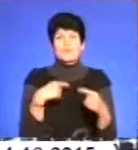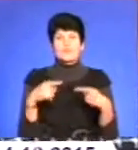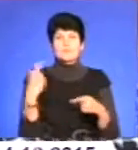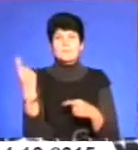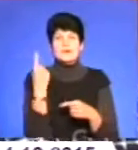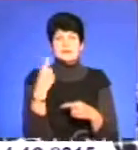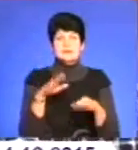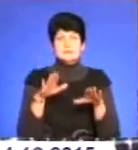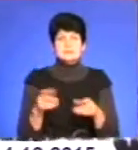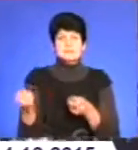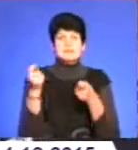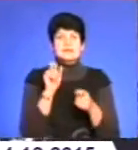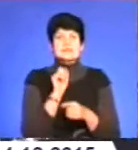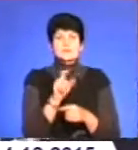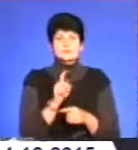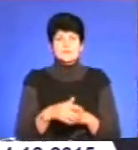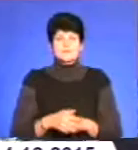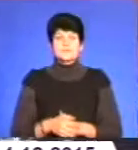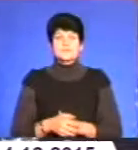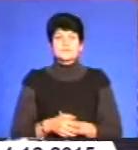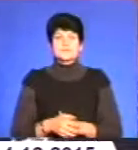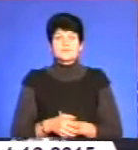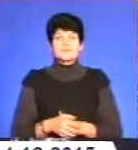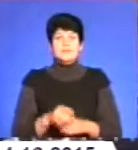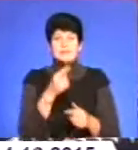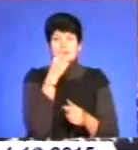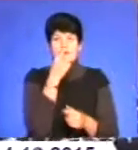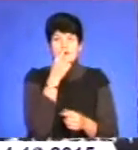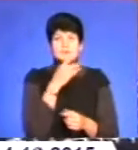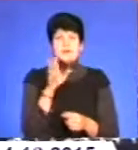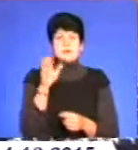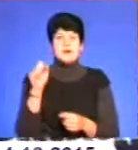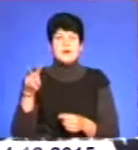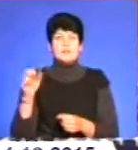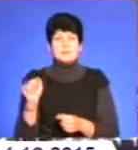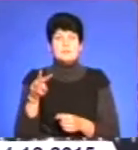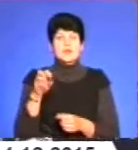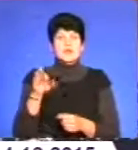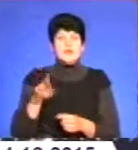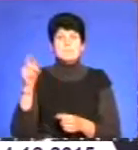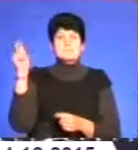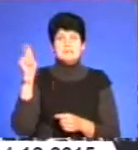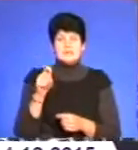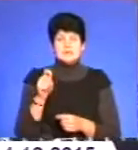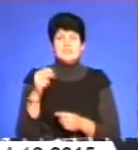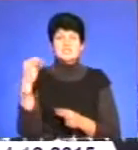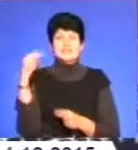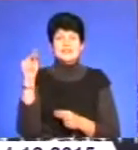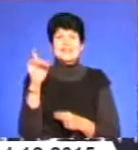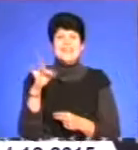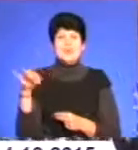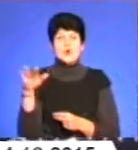перше місце, привезли золото. Буквально нещодавно Бала Марія приїхала з чемпіонату з